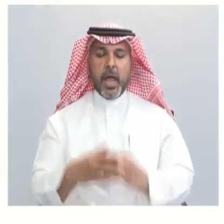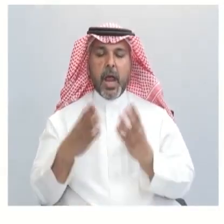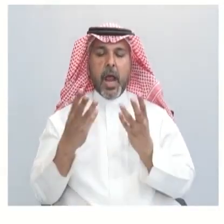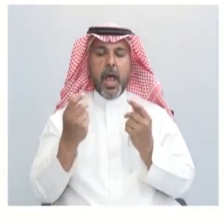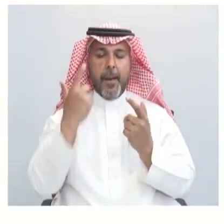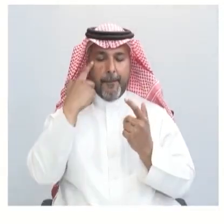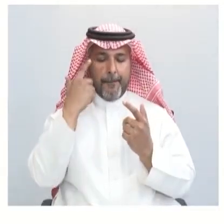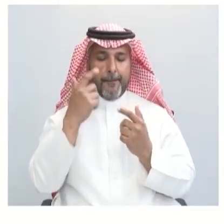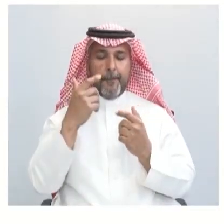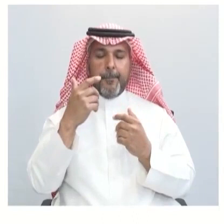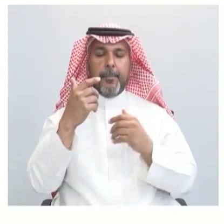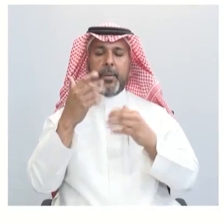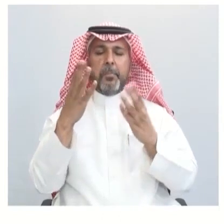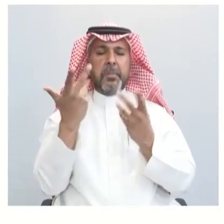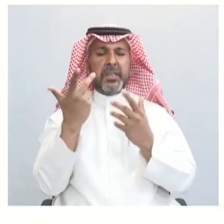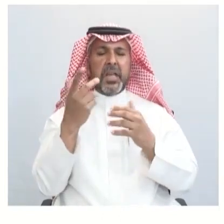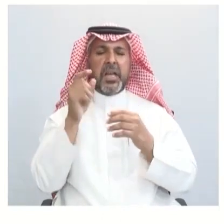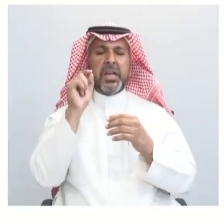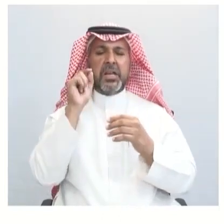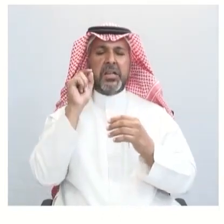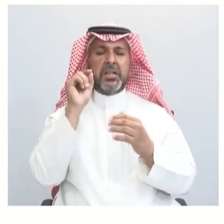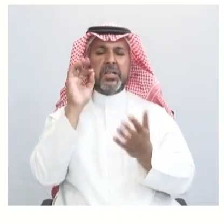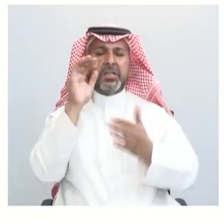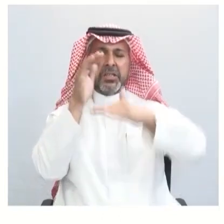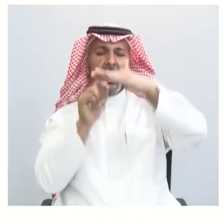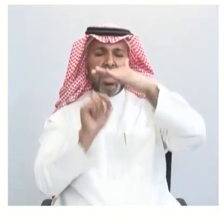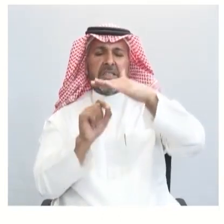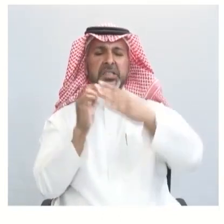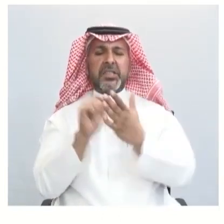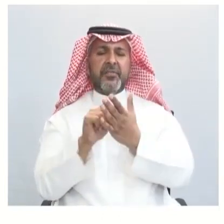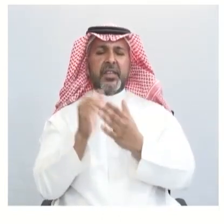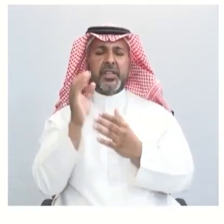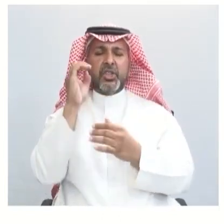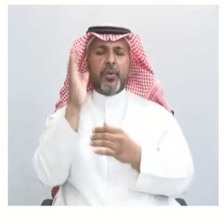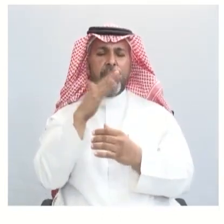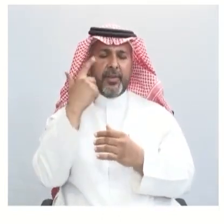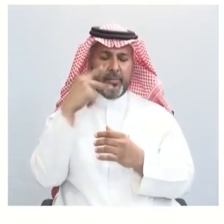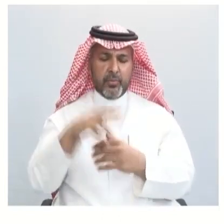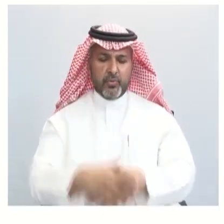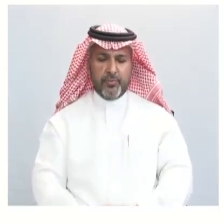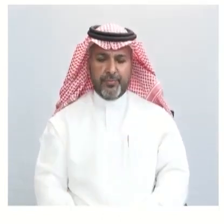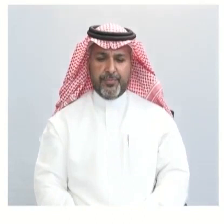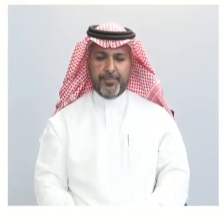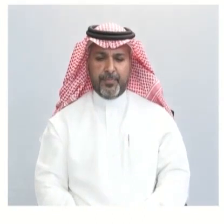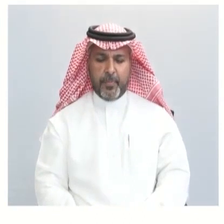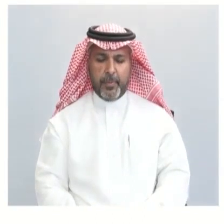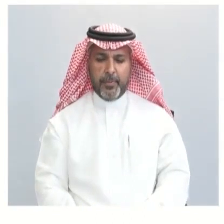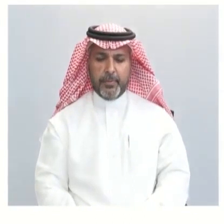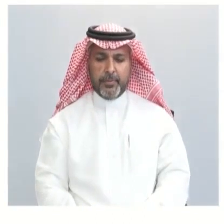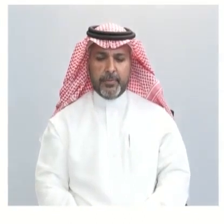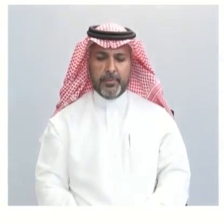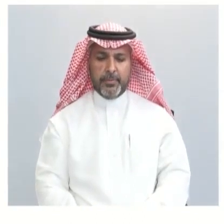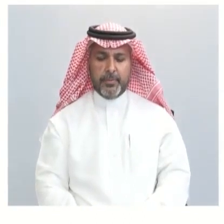داله مقلوب غير معرفه نوجد اول شي ا التي يساوي المقام عندها صفرا ناخذ المقام ونساويه بالصفر